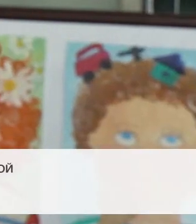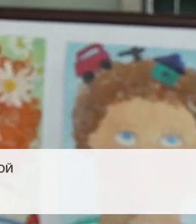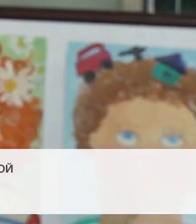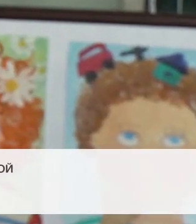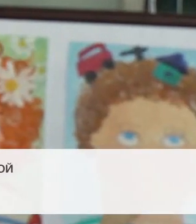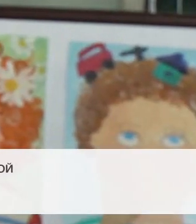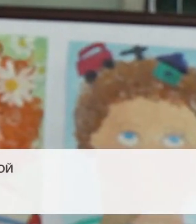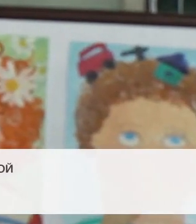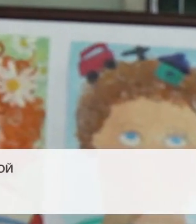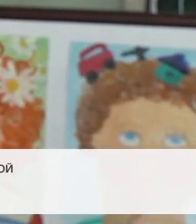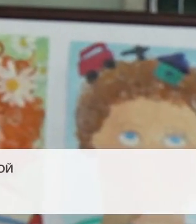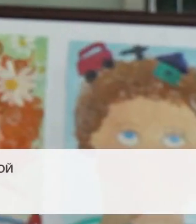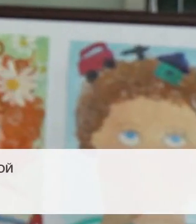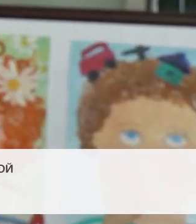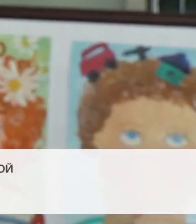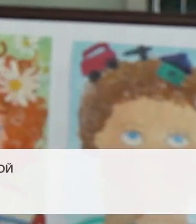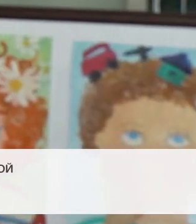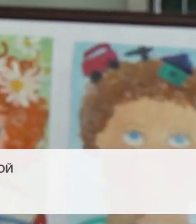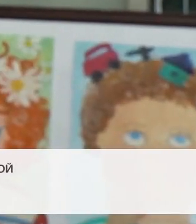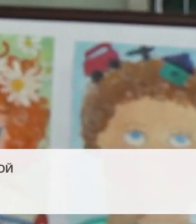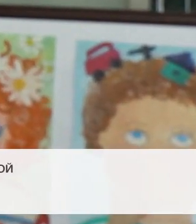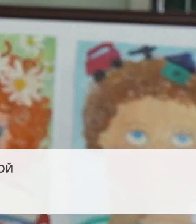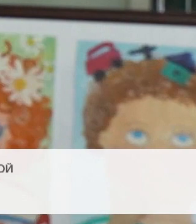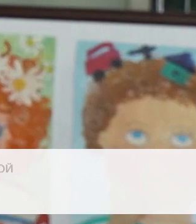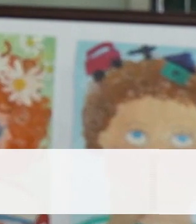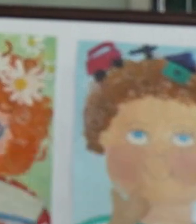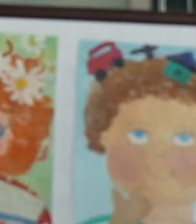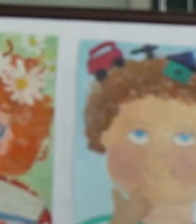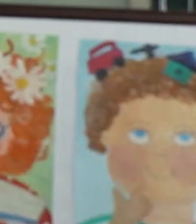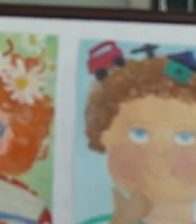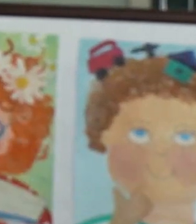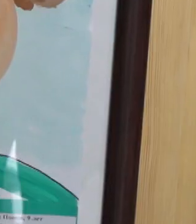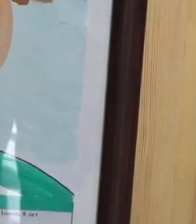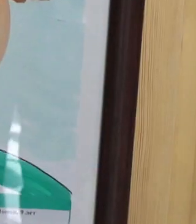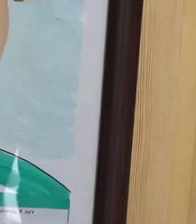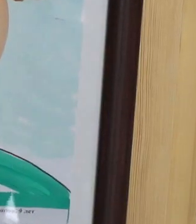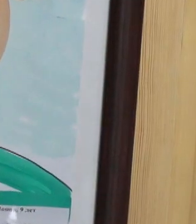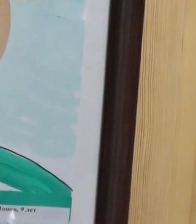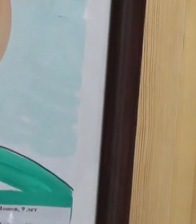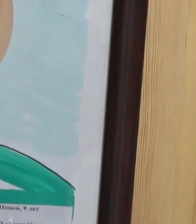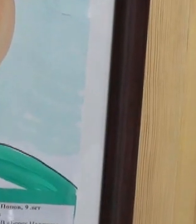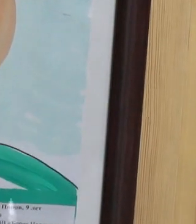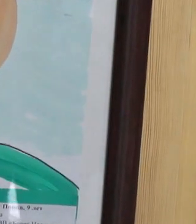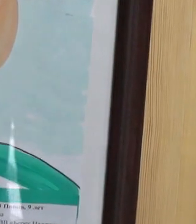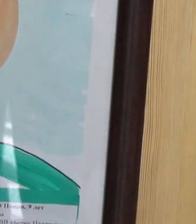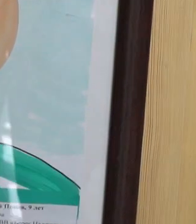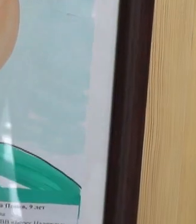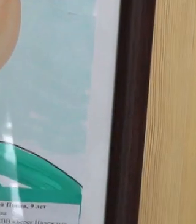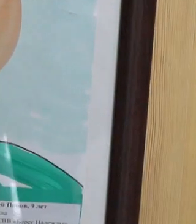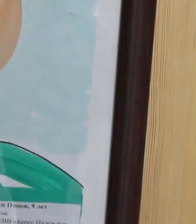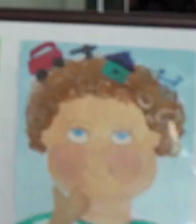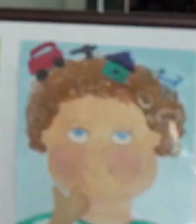что они как я задумывались о своей будущей профессии потом кем они хотят стать конкурса было